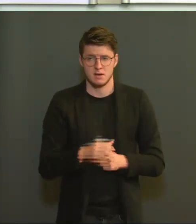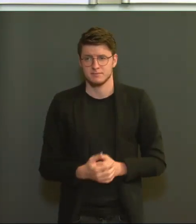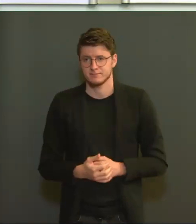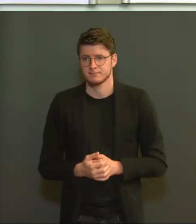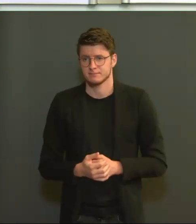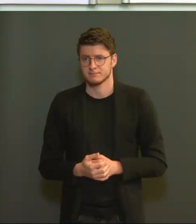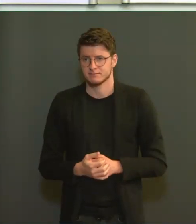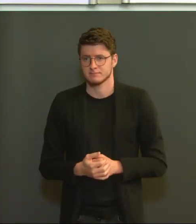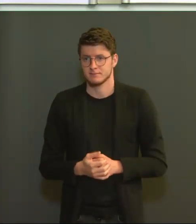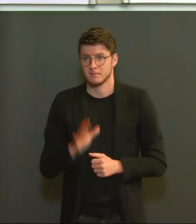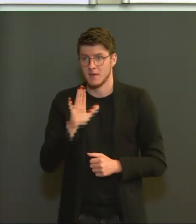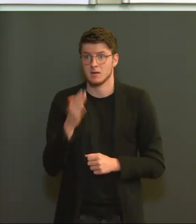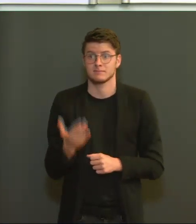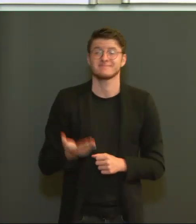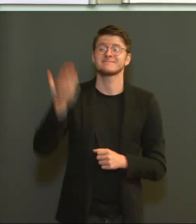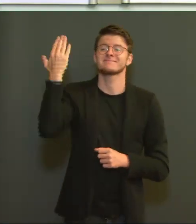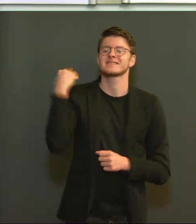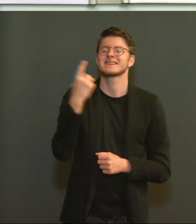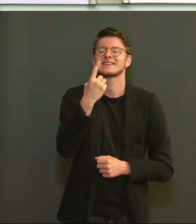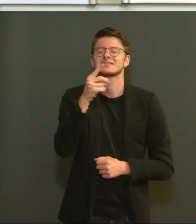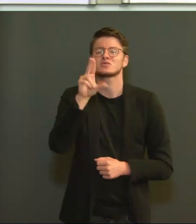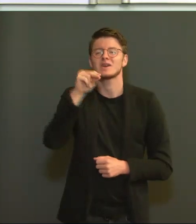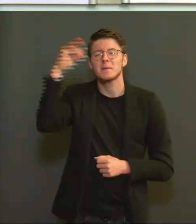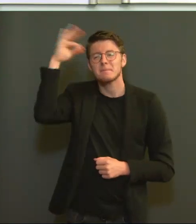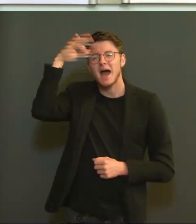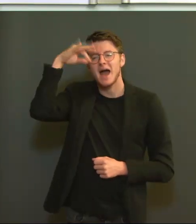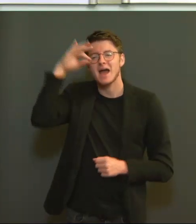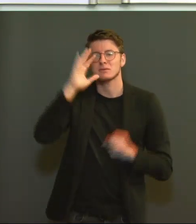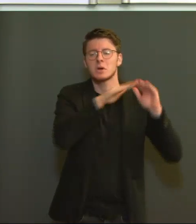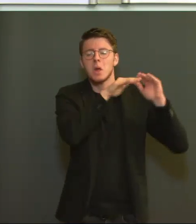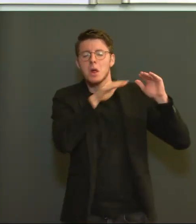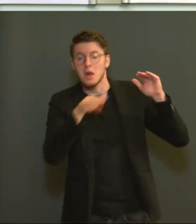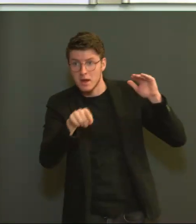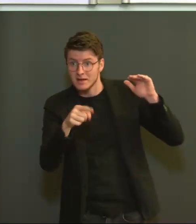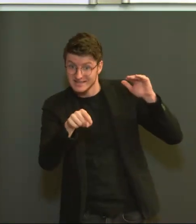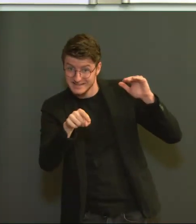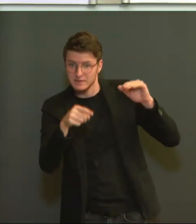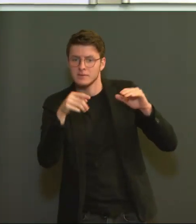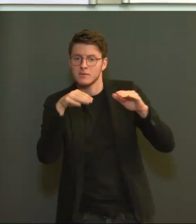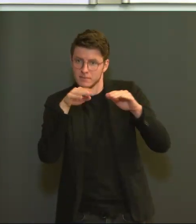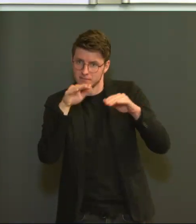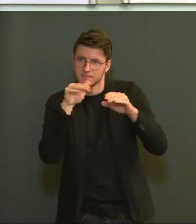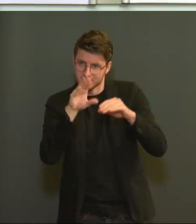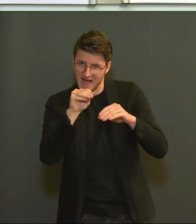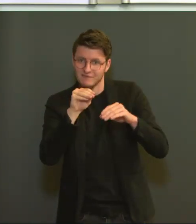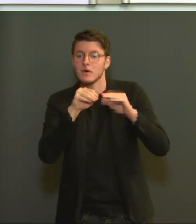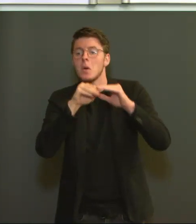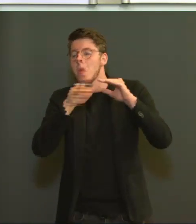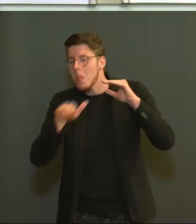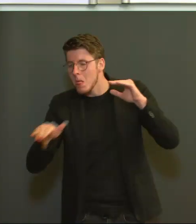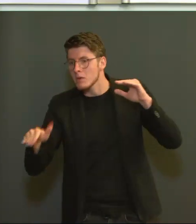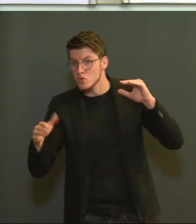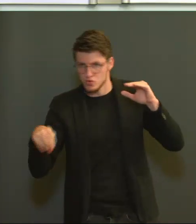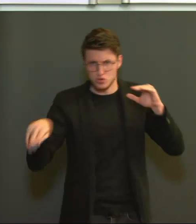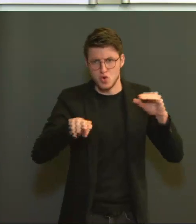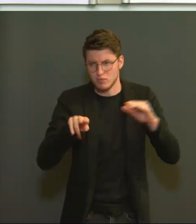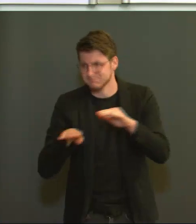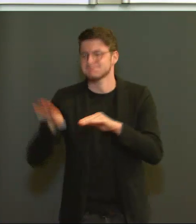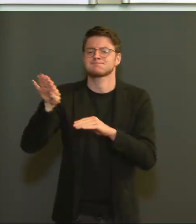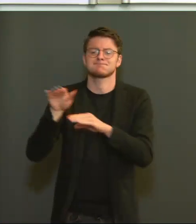mei geleden was dat er nog meer dan 50 nieuwe opnames op één dag waren. Net als de stijging van de